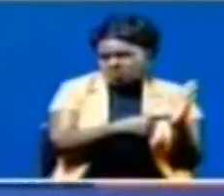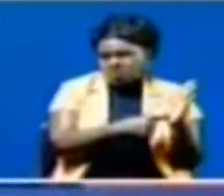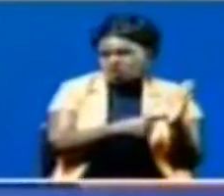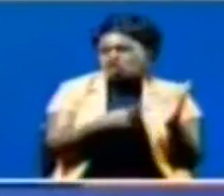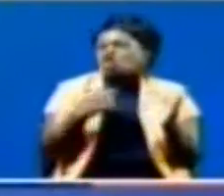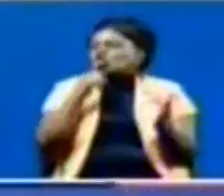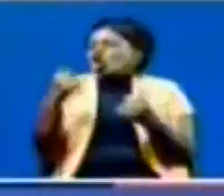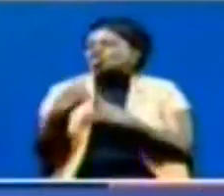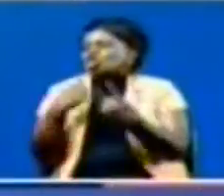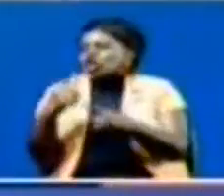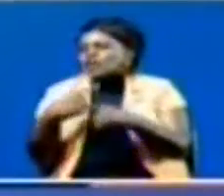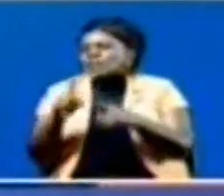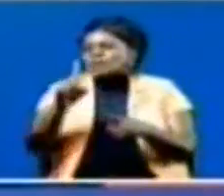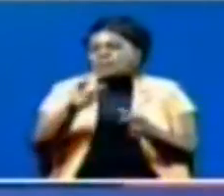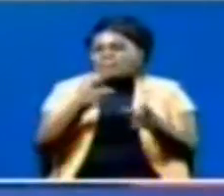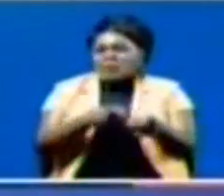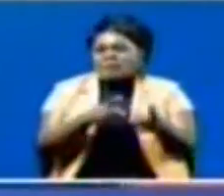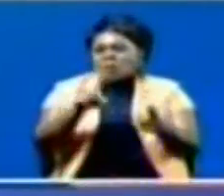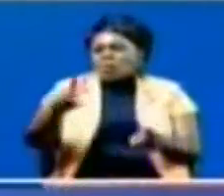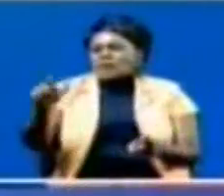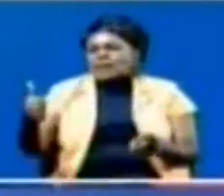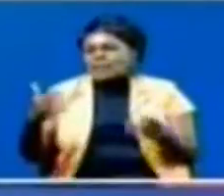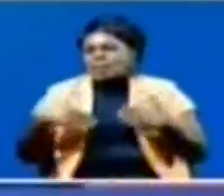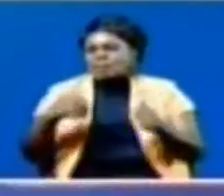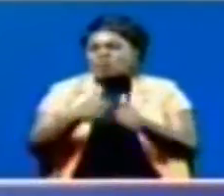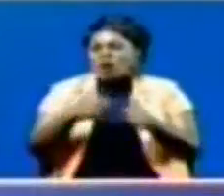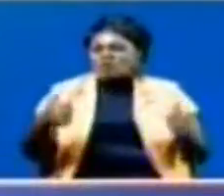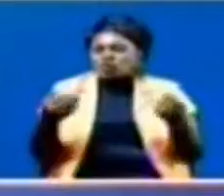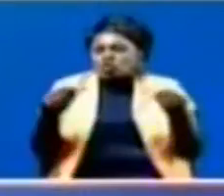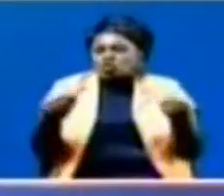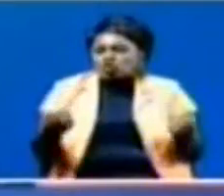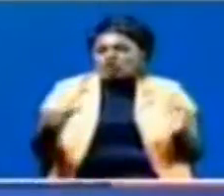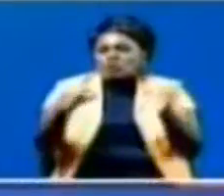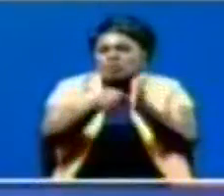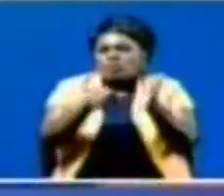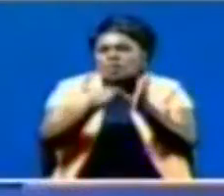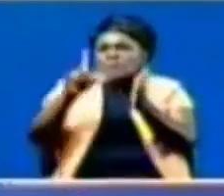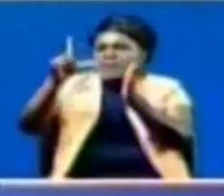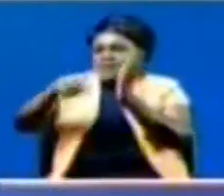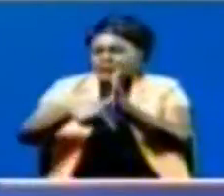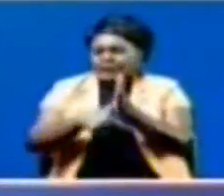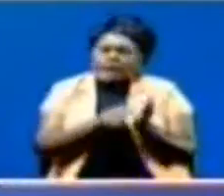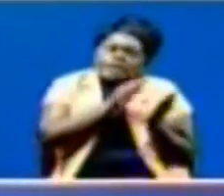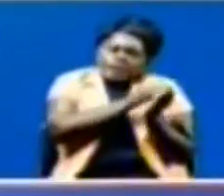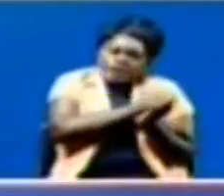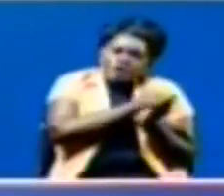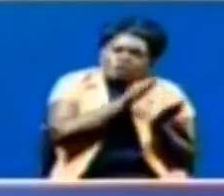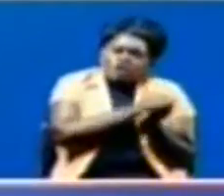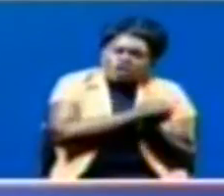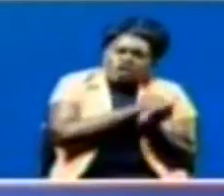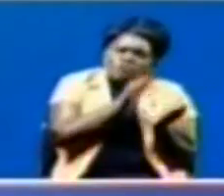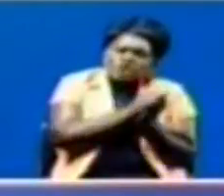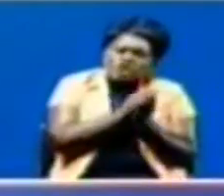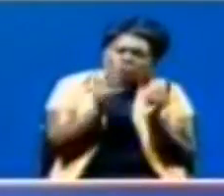ya kuzungumza wanalaumiana. Sasa watu wengi ukwepa kutatua ndoa, alafu mtu akajibebea hasira. So sawa. Kwa hivyo